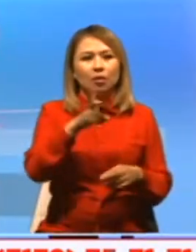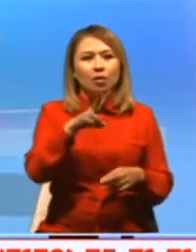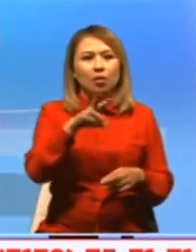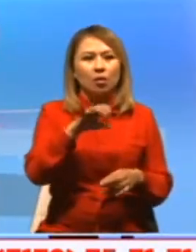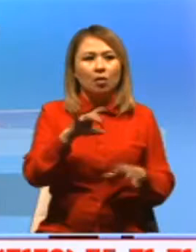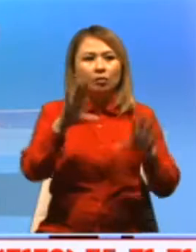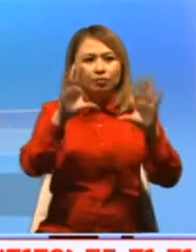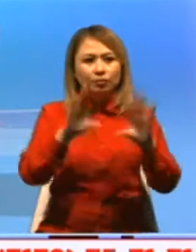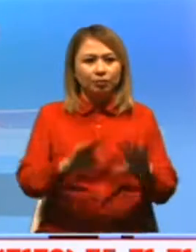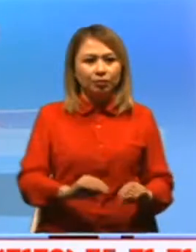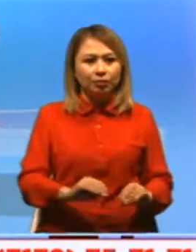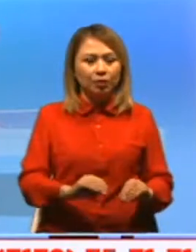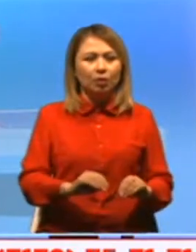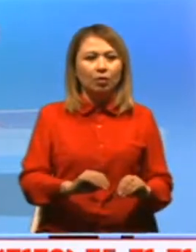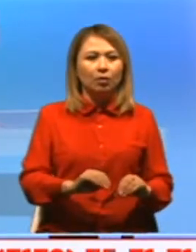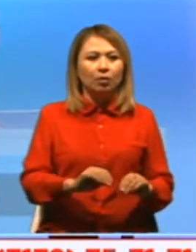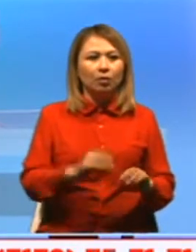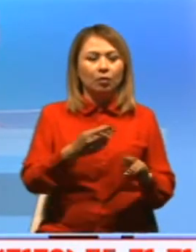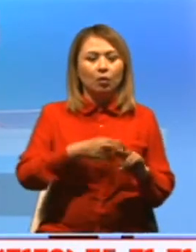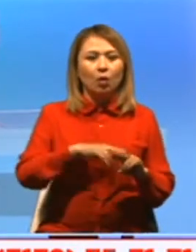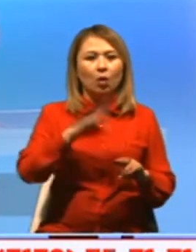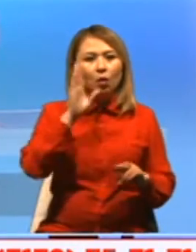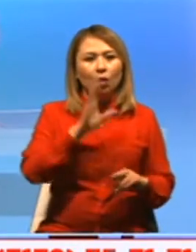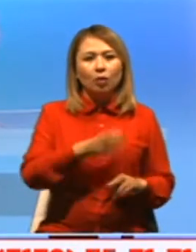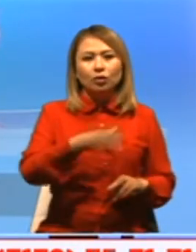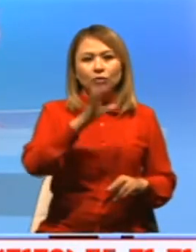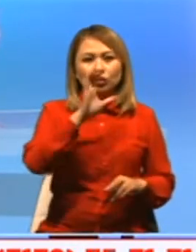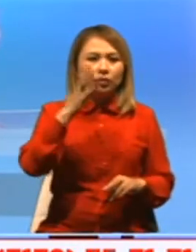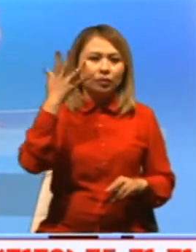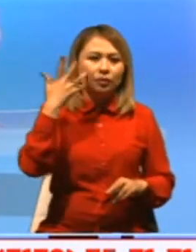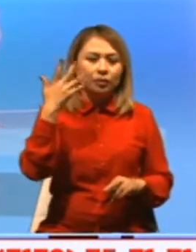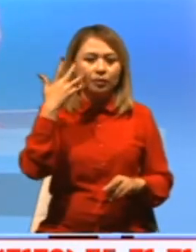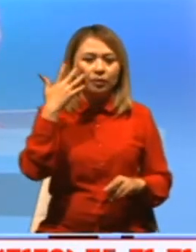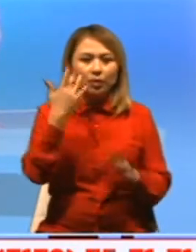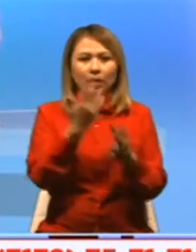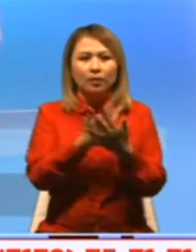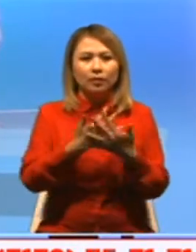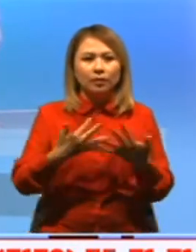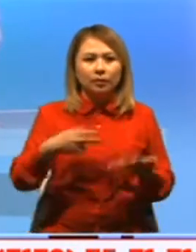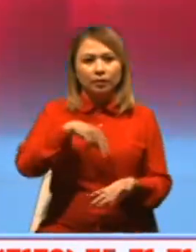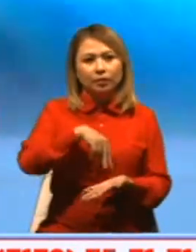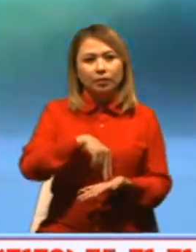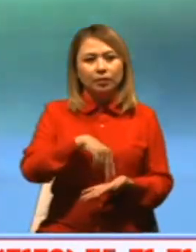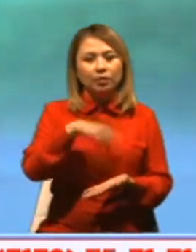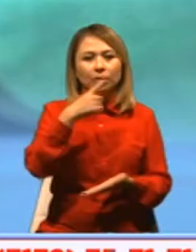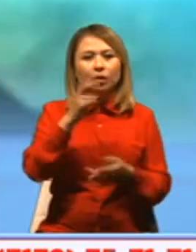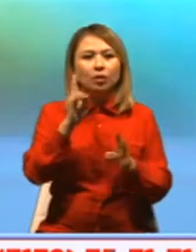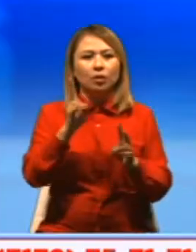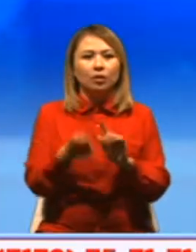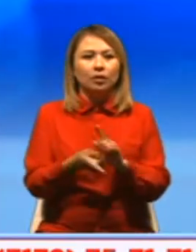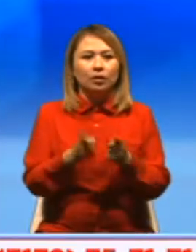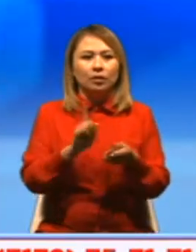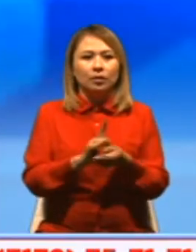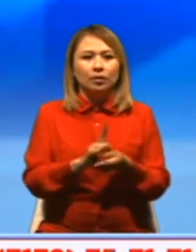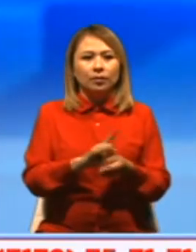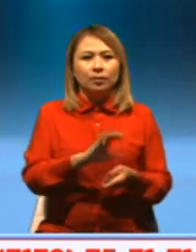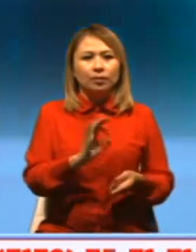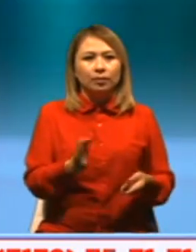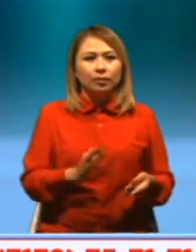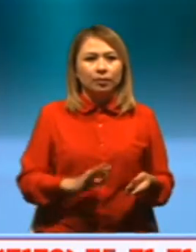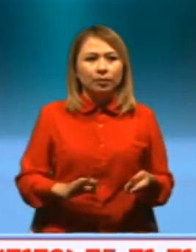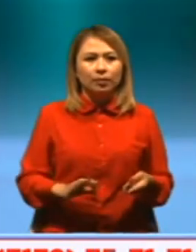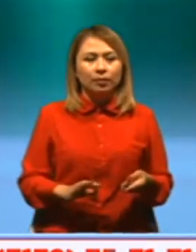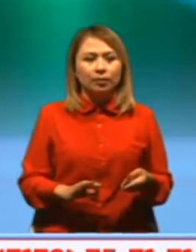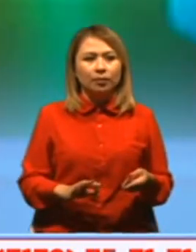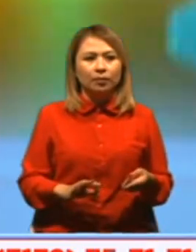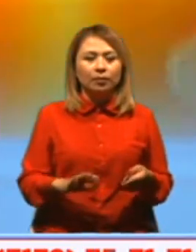тұндырып дейді. Одан кейін барып, бұл суды ішкен кезде түрдеп тұрып ішу керек дейді, біреу айтады, сонда ішекке до конца ағады